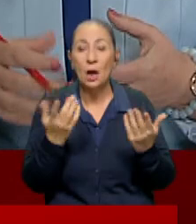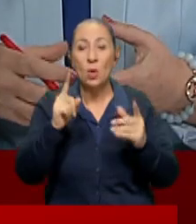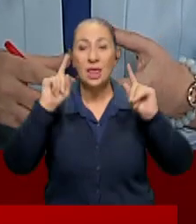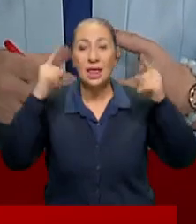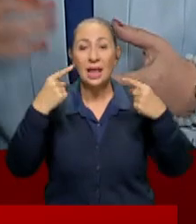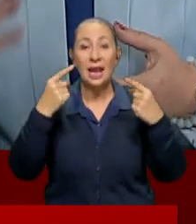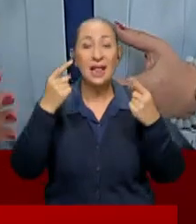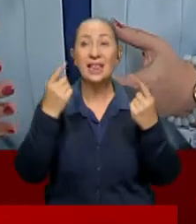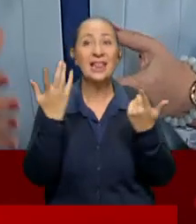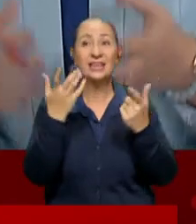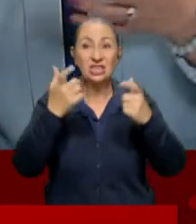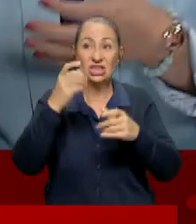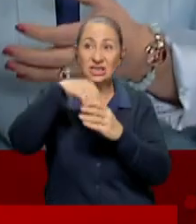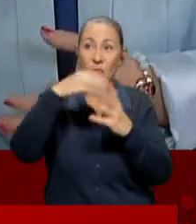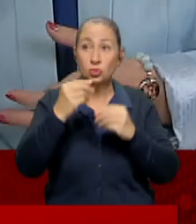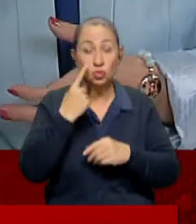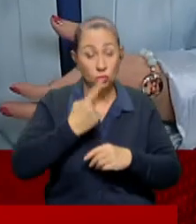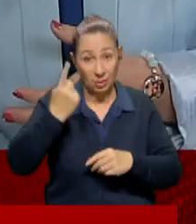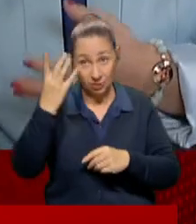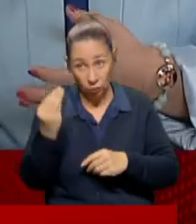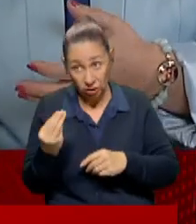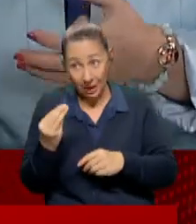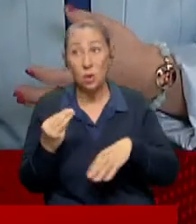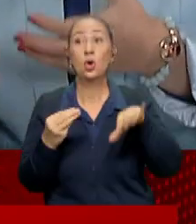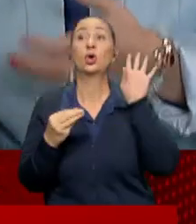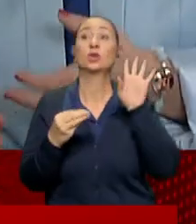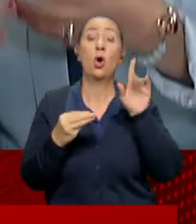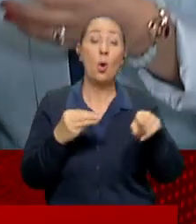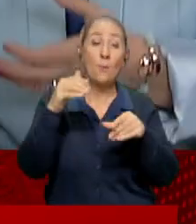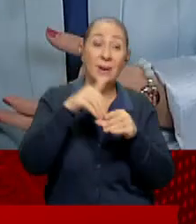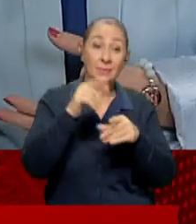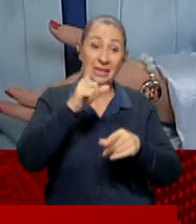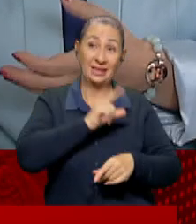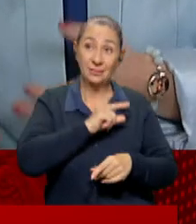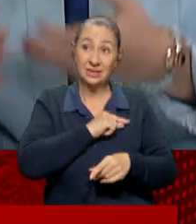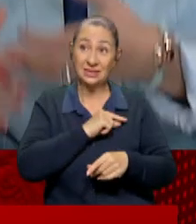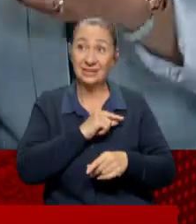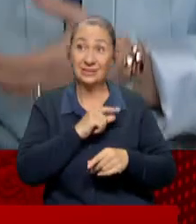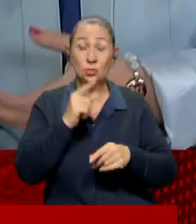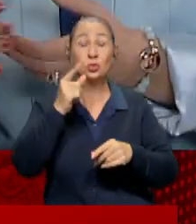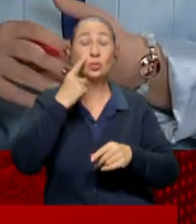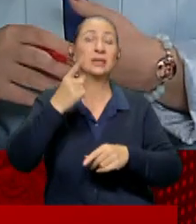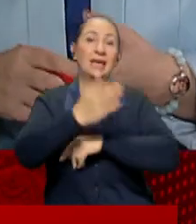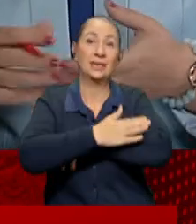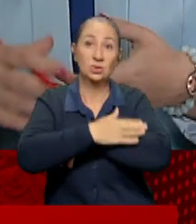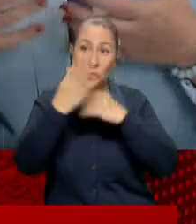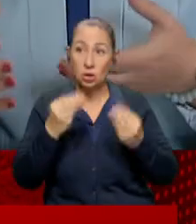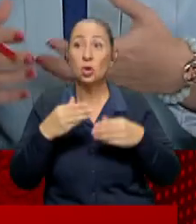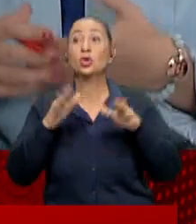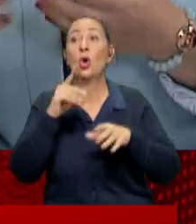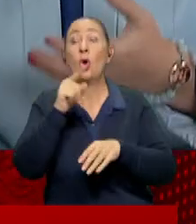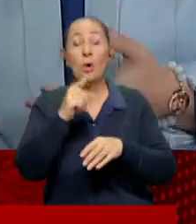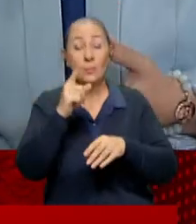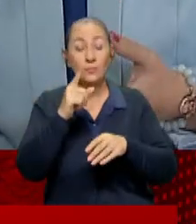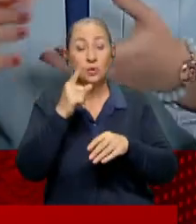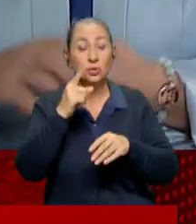yetkilerin kullanılmasında nerede yer alacak? Yani Cumhurbaşkanı mı olacaklar, yoksa o partinin bir temsilcisi, Cumhurbaşkanı yardımcısı mı olacaklar, yoksa o